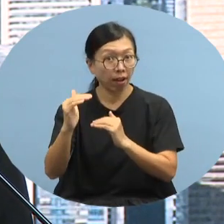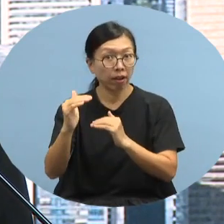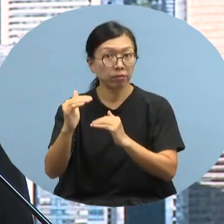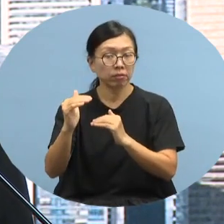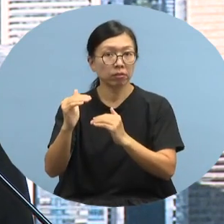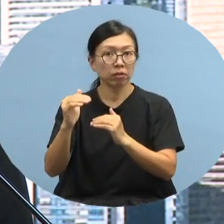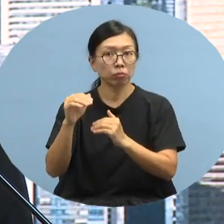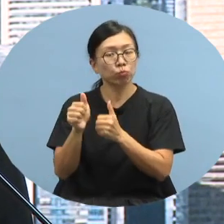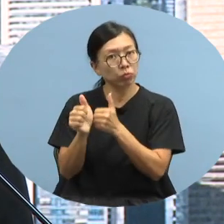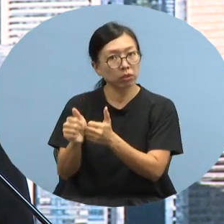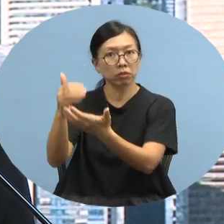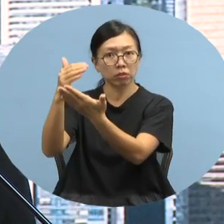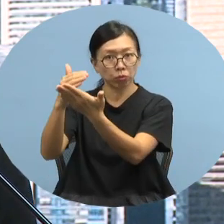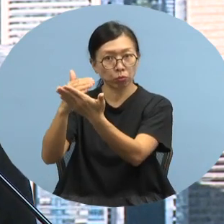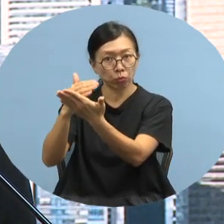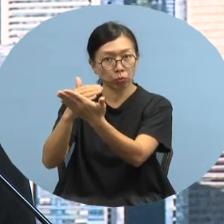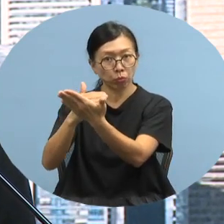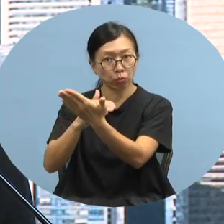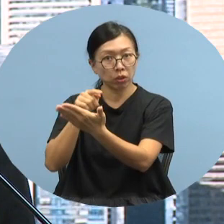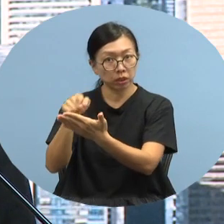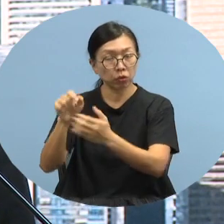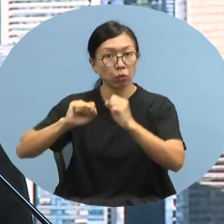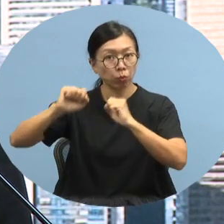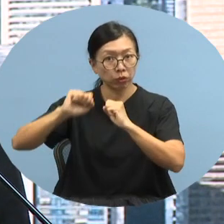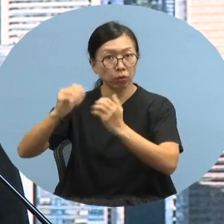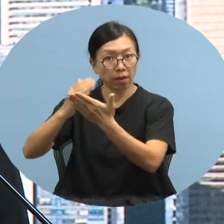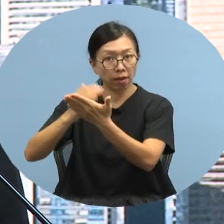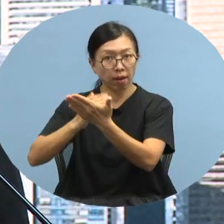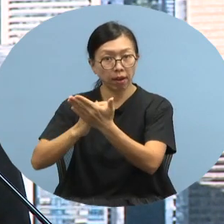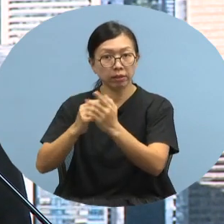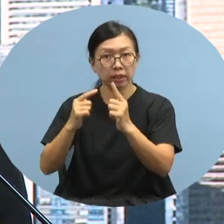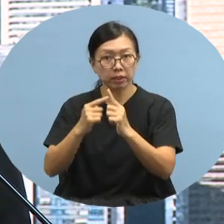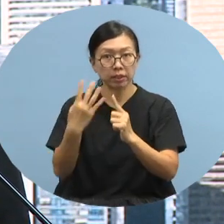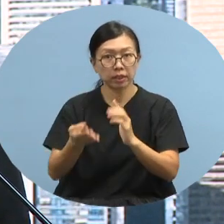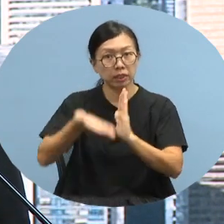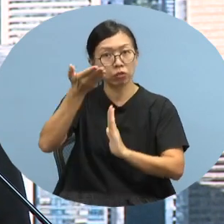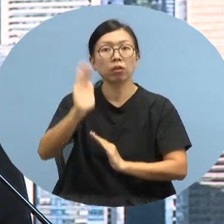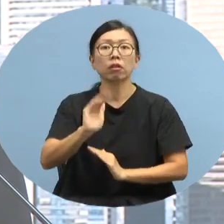按住是該對制運動項目可以是多於4人。